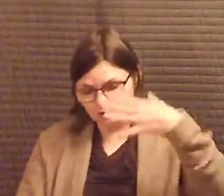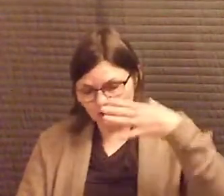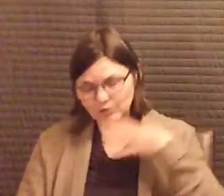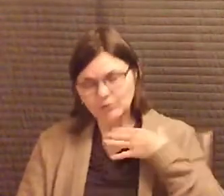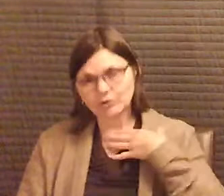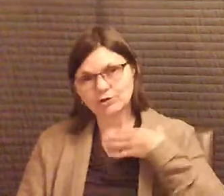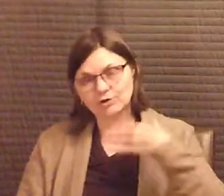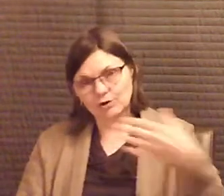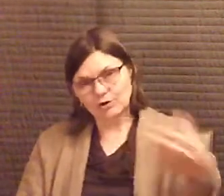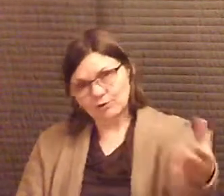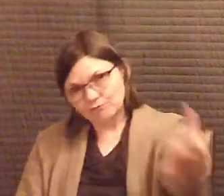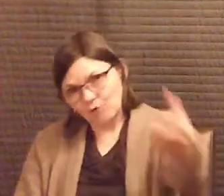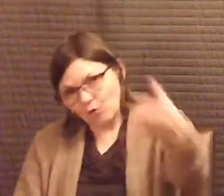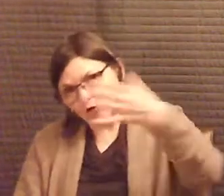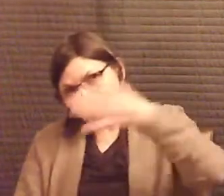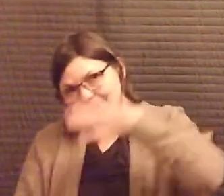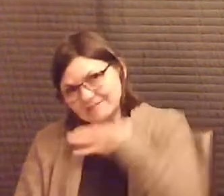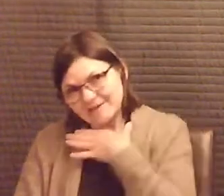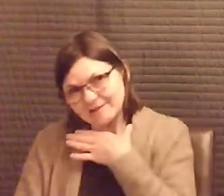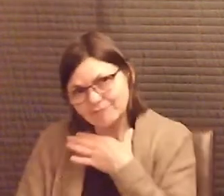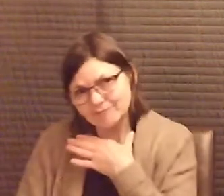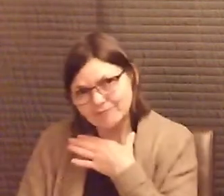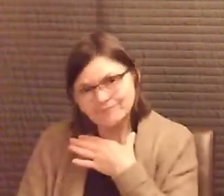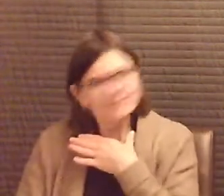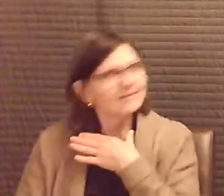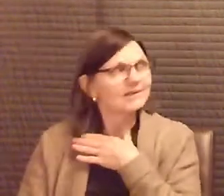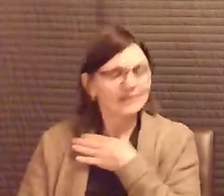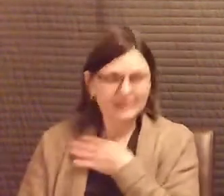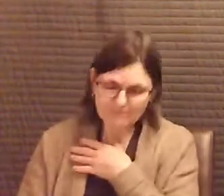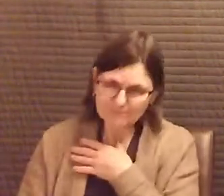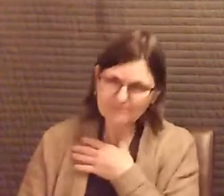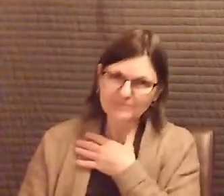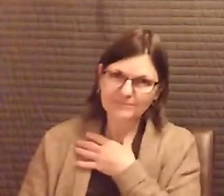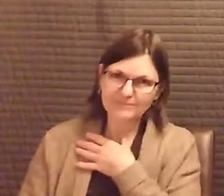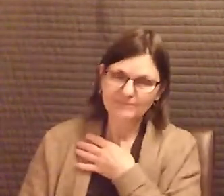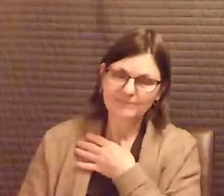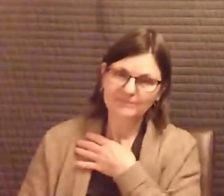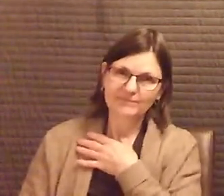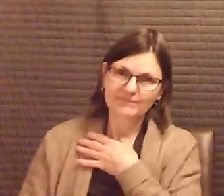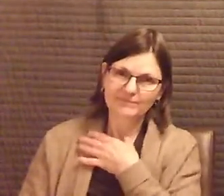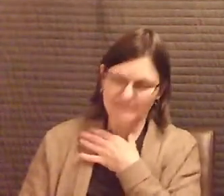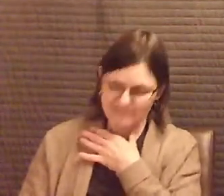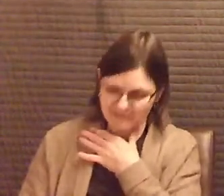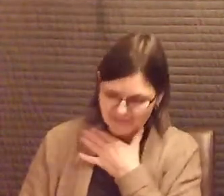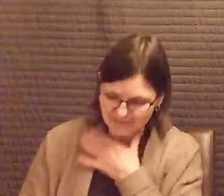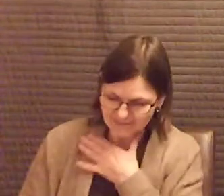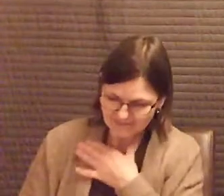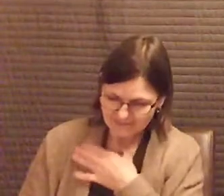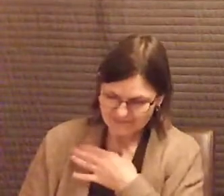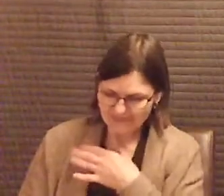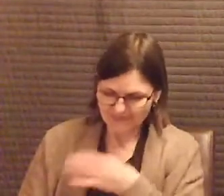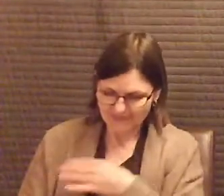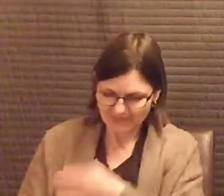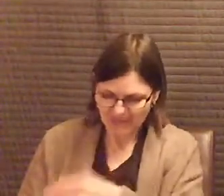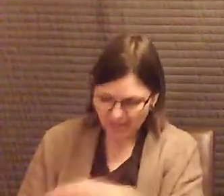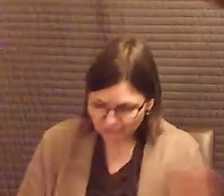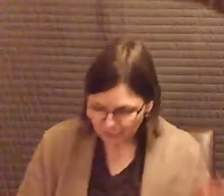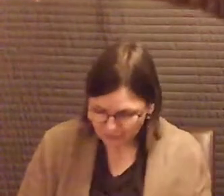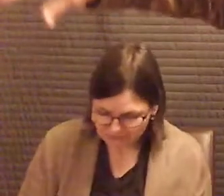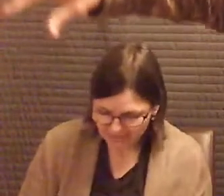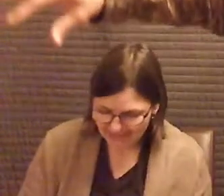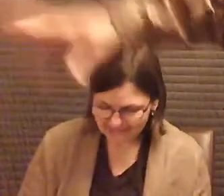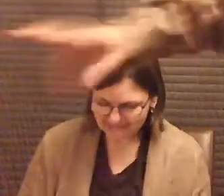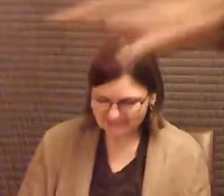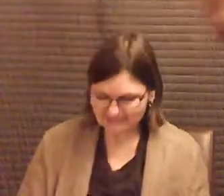huis af voor mezelf dus memory zo duur en alle